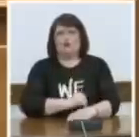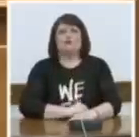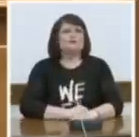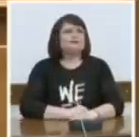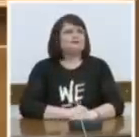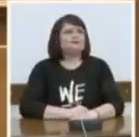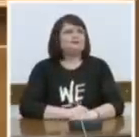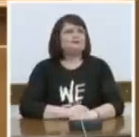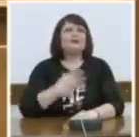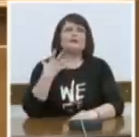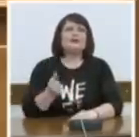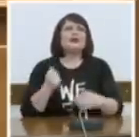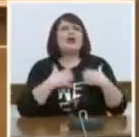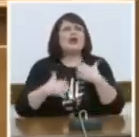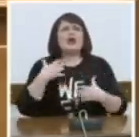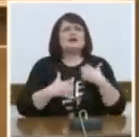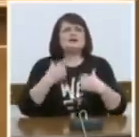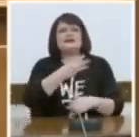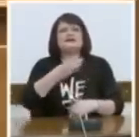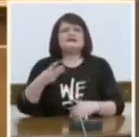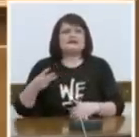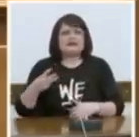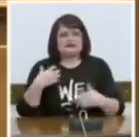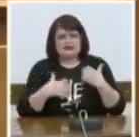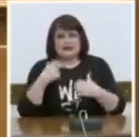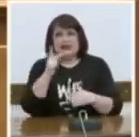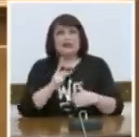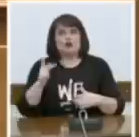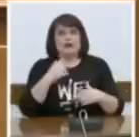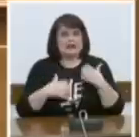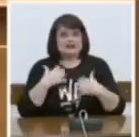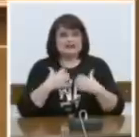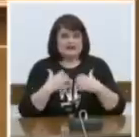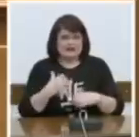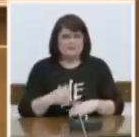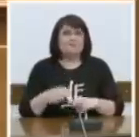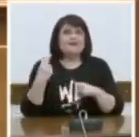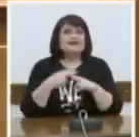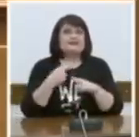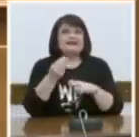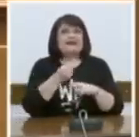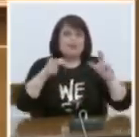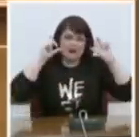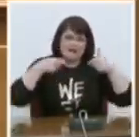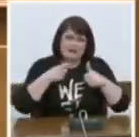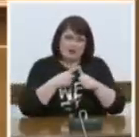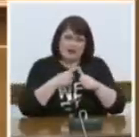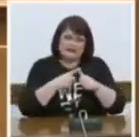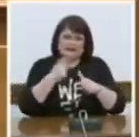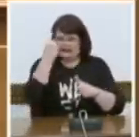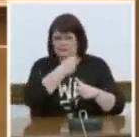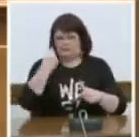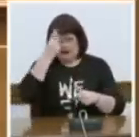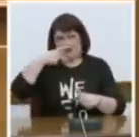Υπάρχει μεγάλη ανησυχία εκ μέρους του ΣΥΡΙΖΑ Προοδευτική Συμμαχία και της Κοινωνίας για τα κομβικά ζητήματα της δημοκρατίας, των ατομικών δικαιωμάτων και